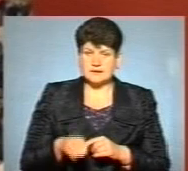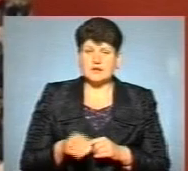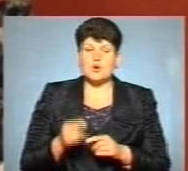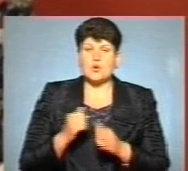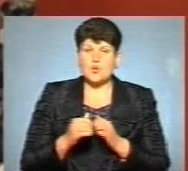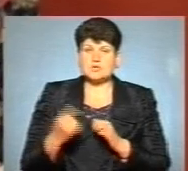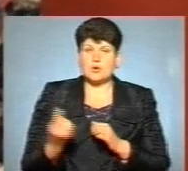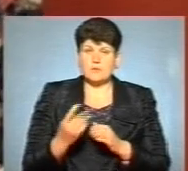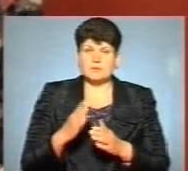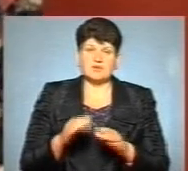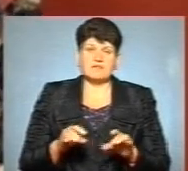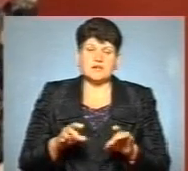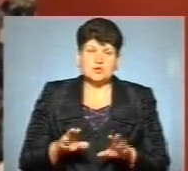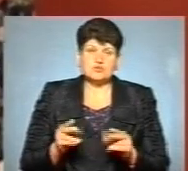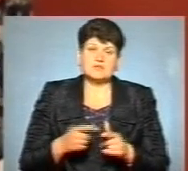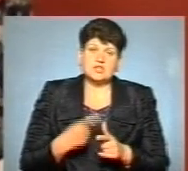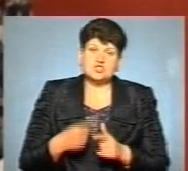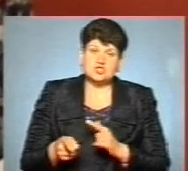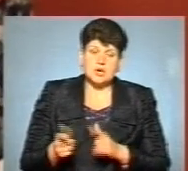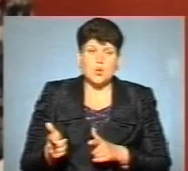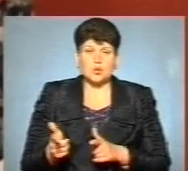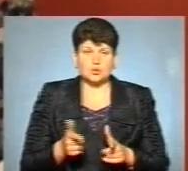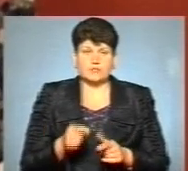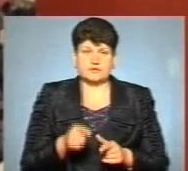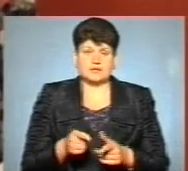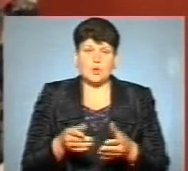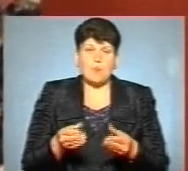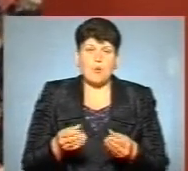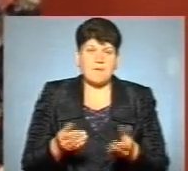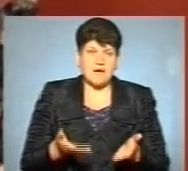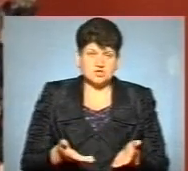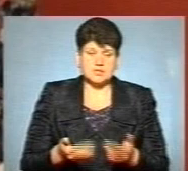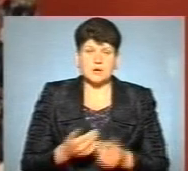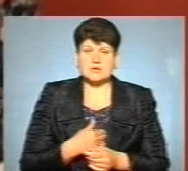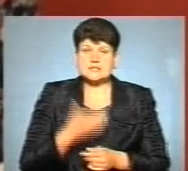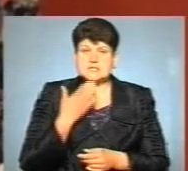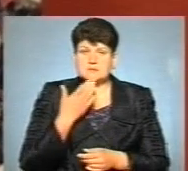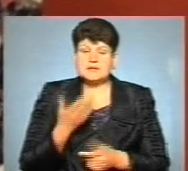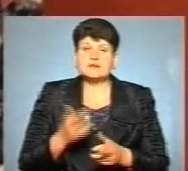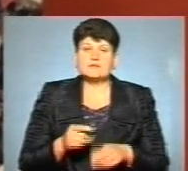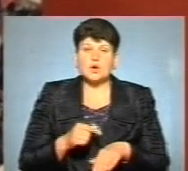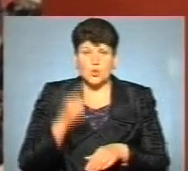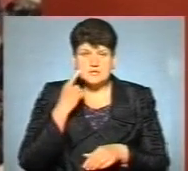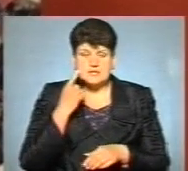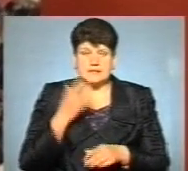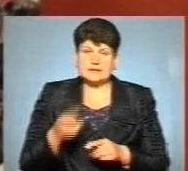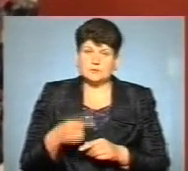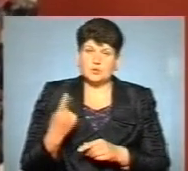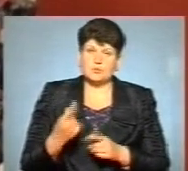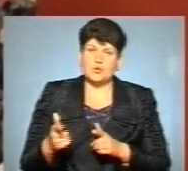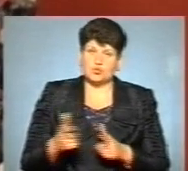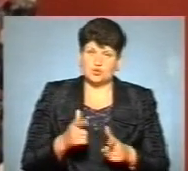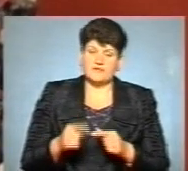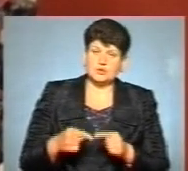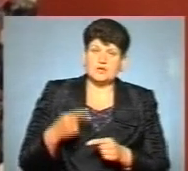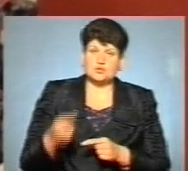сам вирішувати, чи готовий він до пом'якшення. Власне, хотіла запитати, як ви оцінюєте, чи Тернопільщина готова до